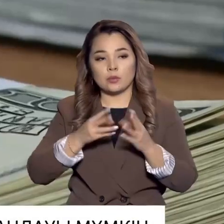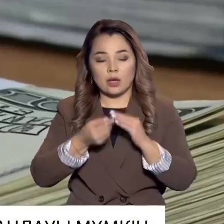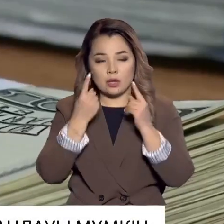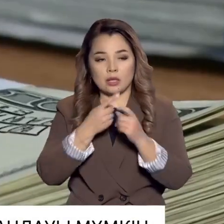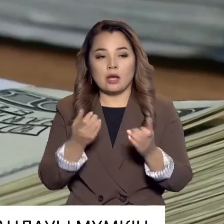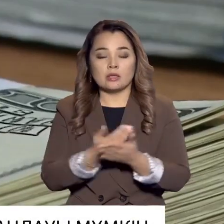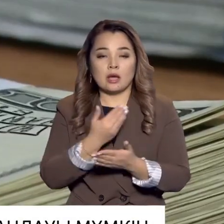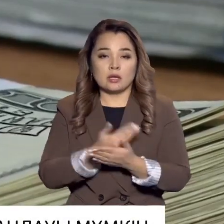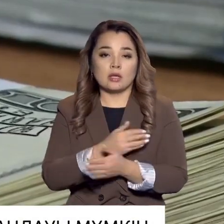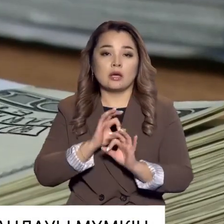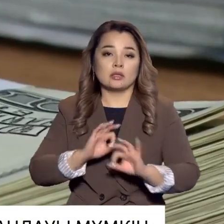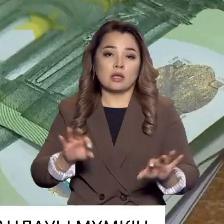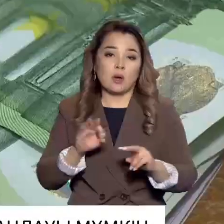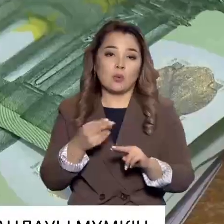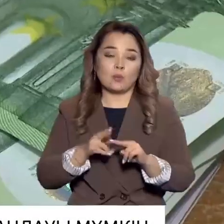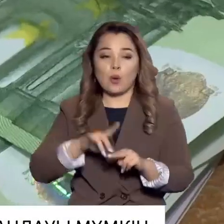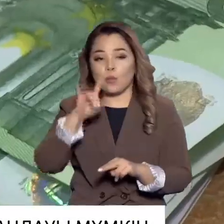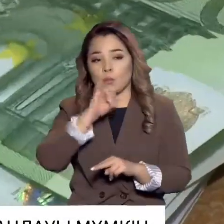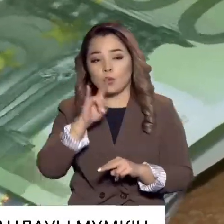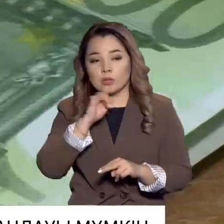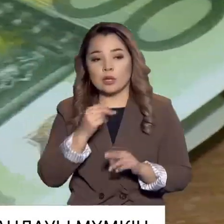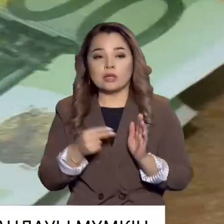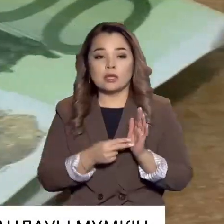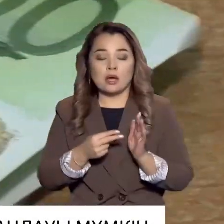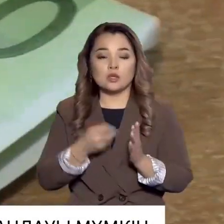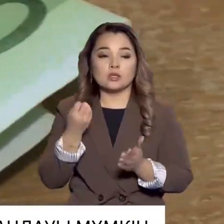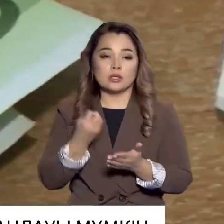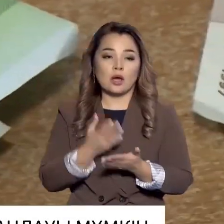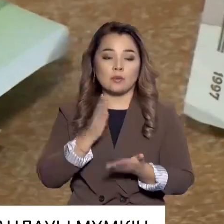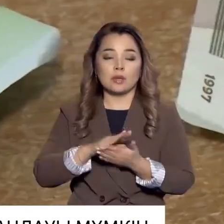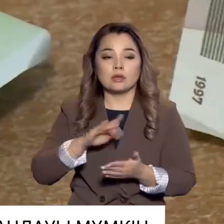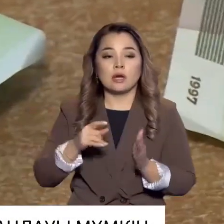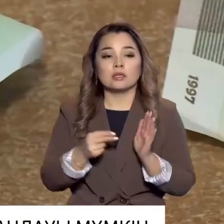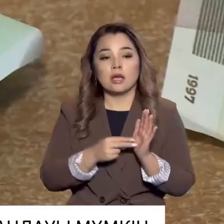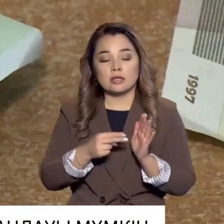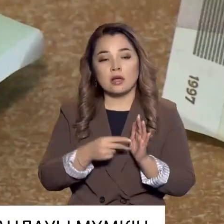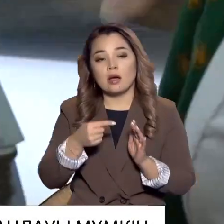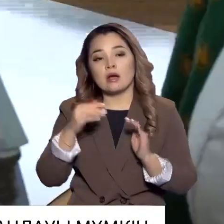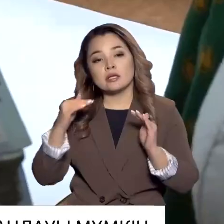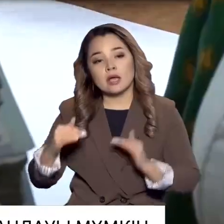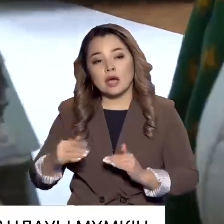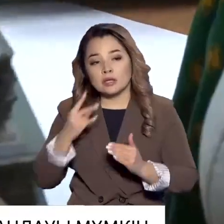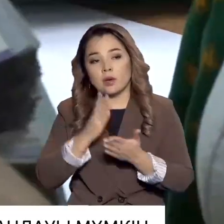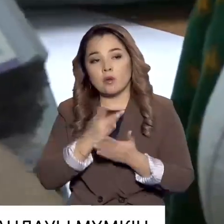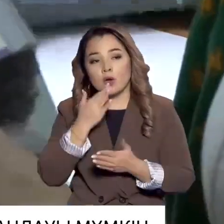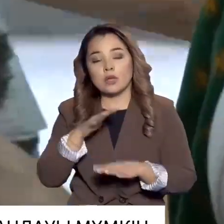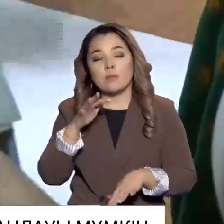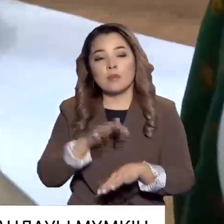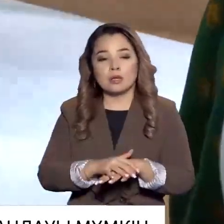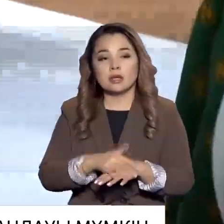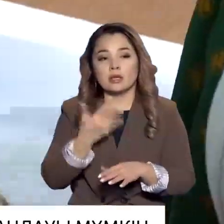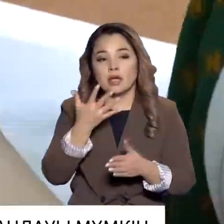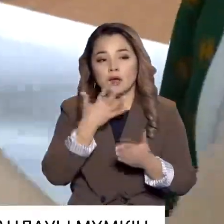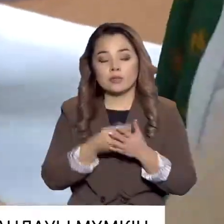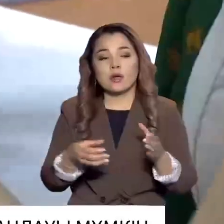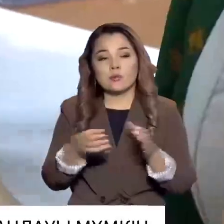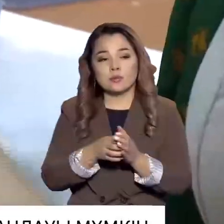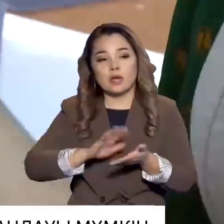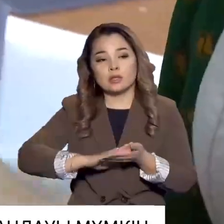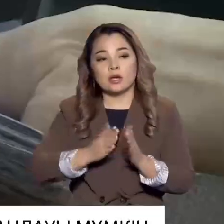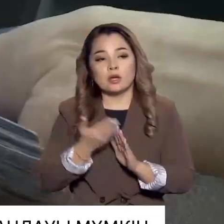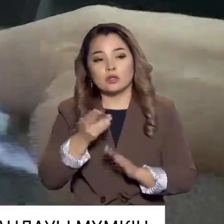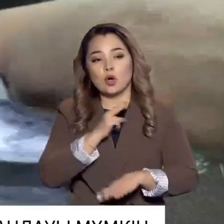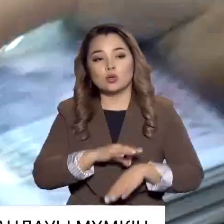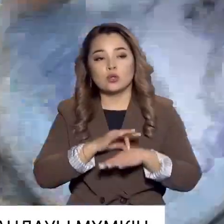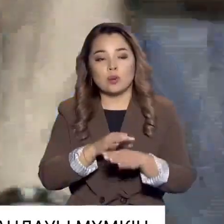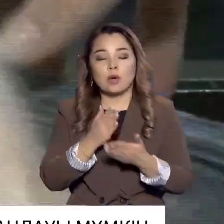отыр. Айтуларынша, биыл мұнай айтарлықтай қымбаттағанмен теңге бағамы кері кеткен, тіпті ұлттық банктің интервенция жасауына тура келді.